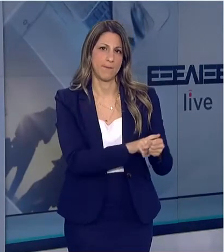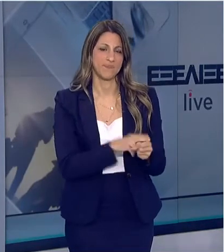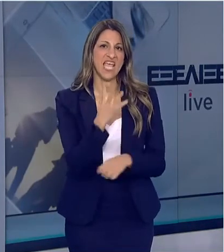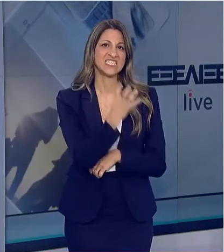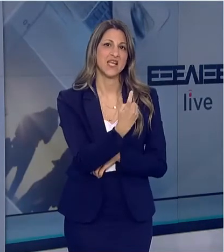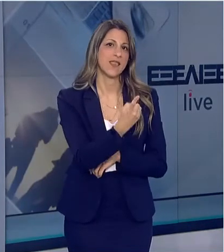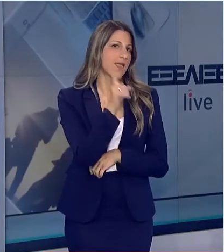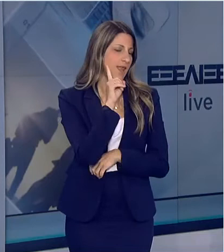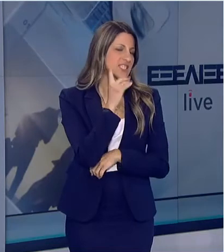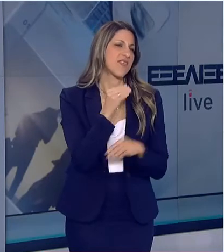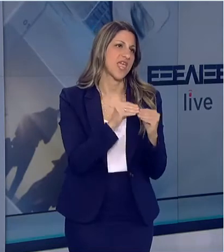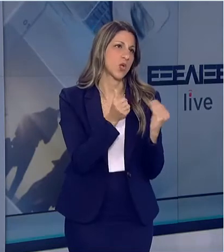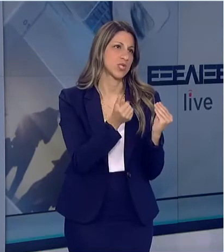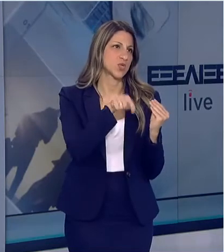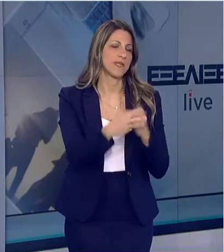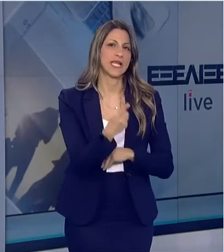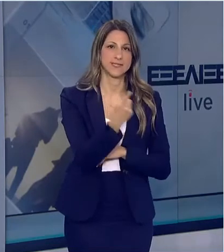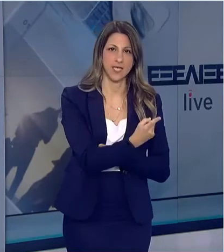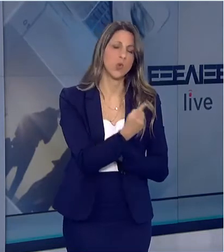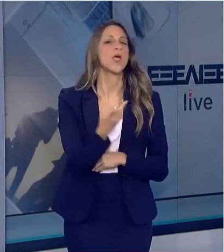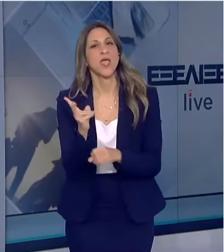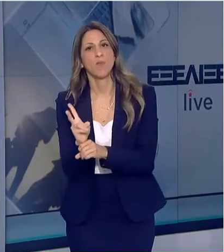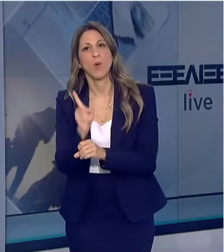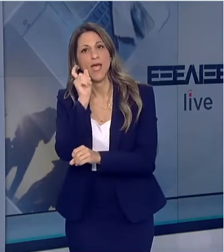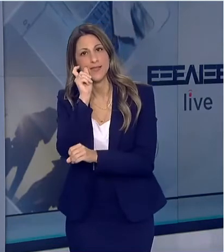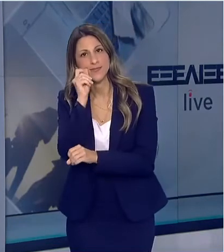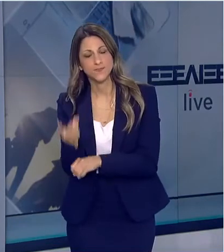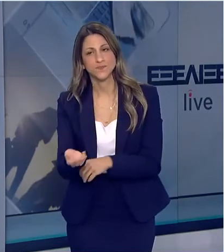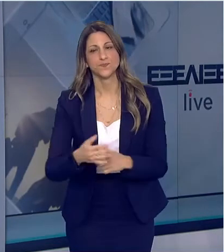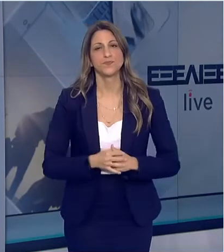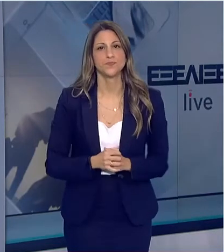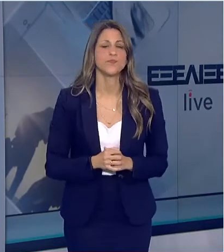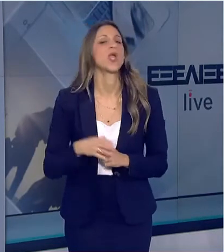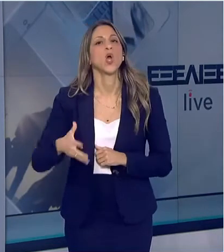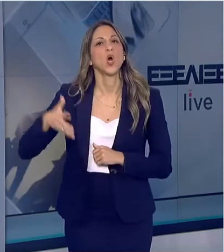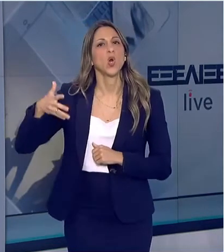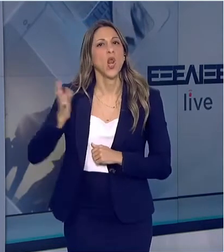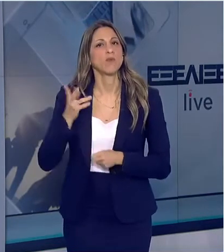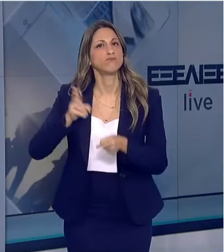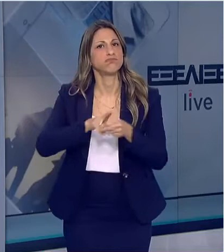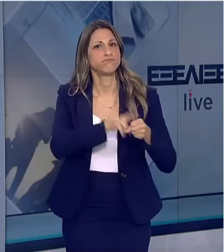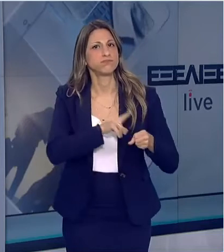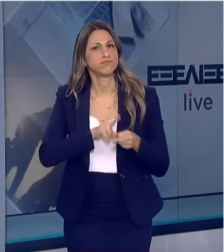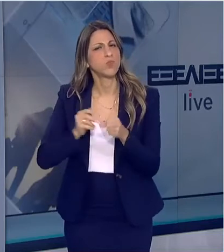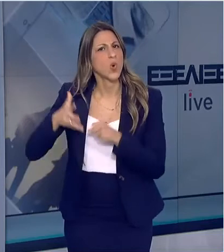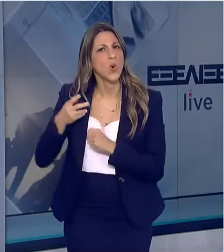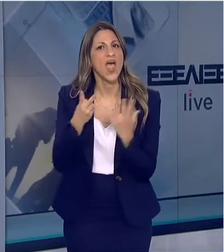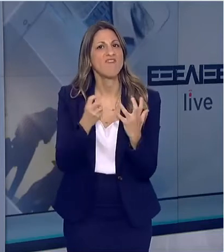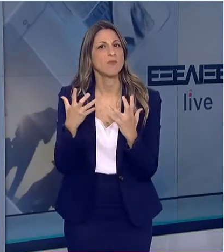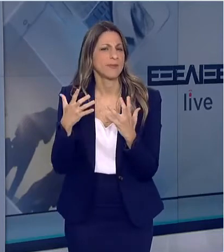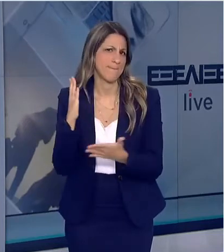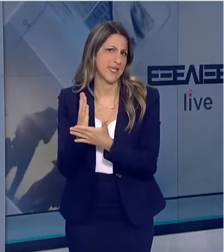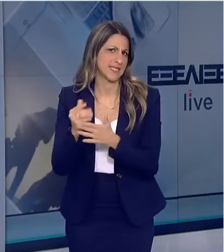41 ήταν γυναίκες, το 26,3%, και οι υπόλοιποι άνδρες. Η διάμεση ηλικία των θανόντων συμπολιτών μας ήταν τα